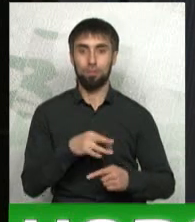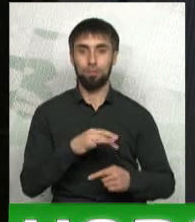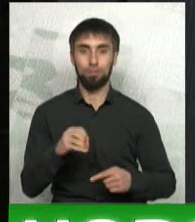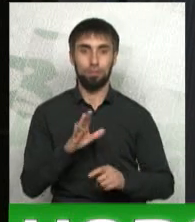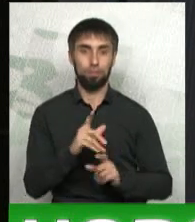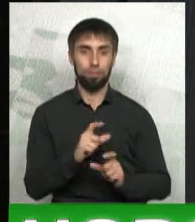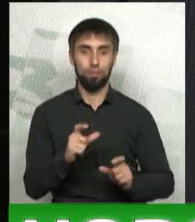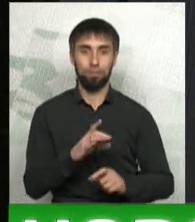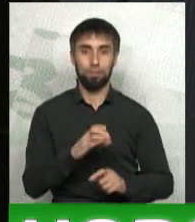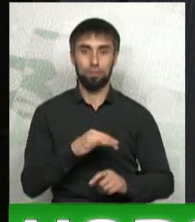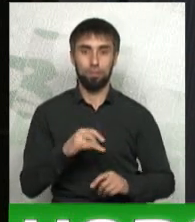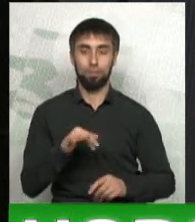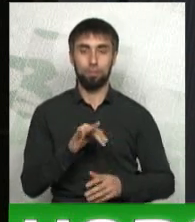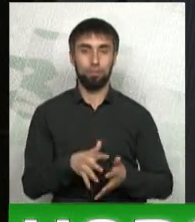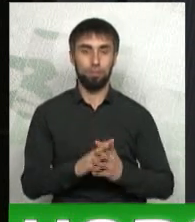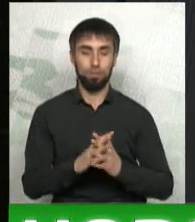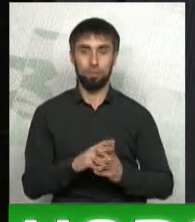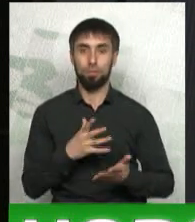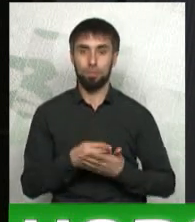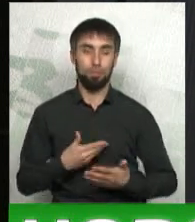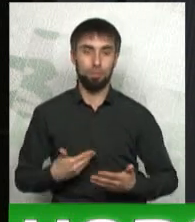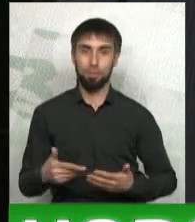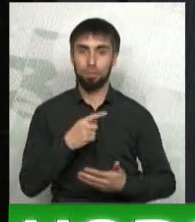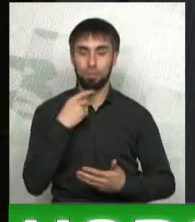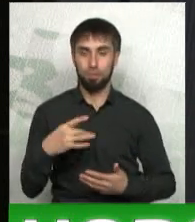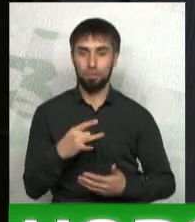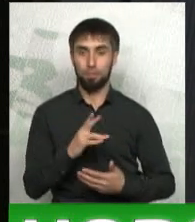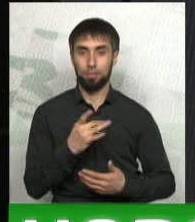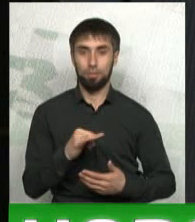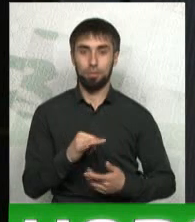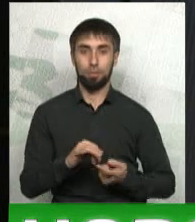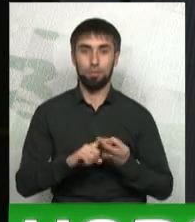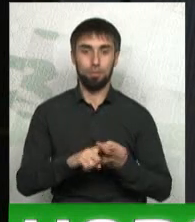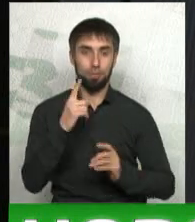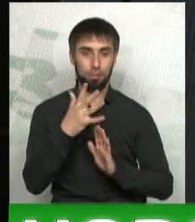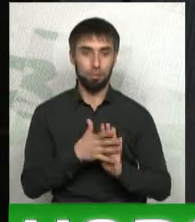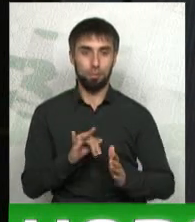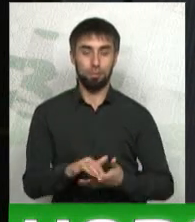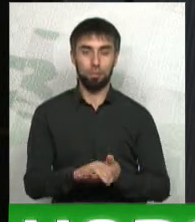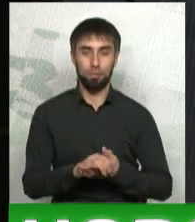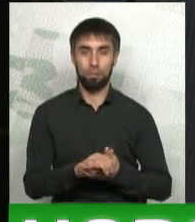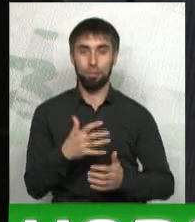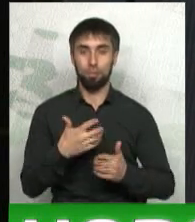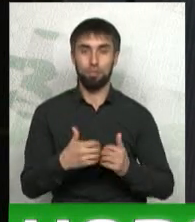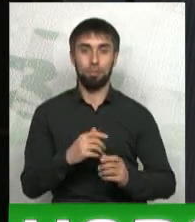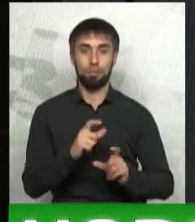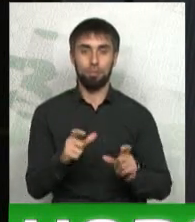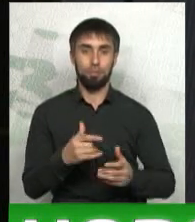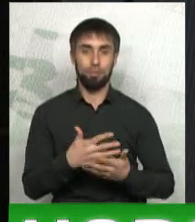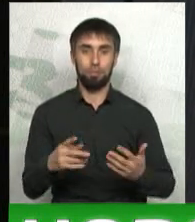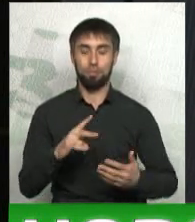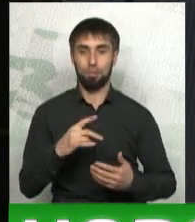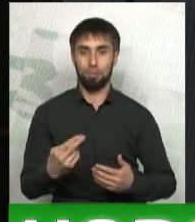людях стремление к созиданию. Наша республика – край взаимопонимания и дружбы между людьми